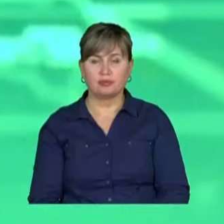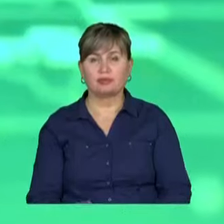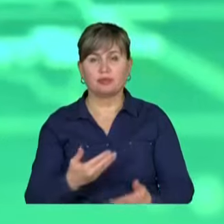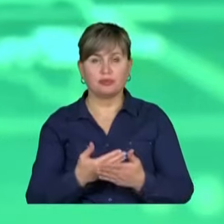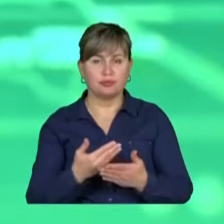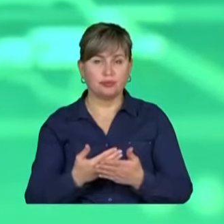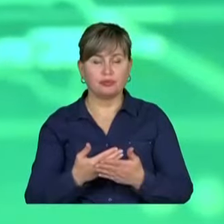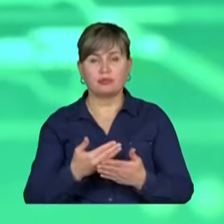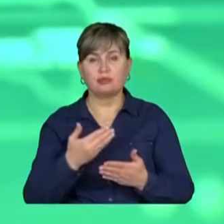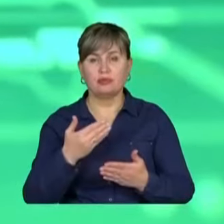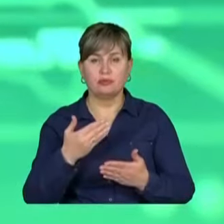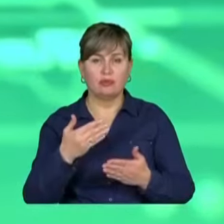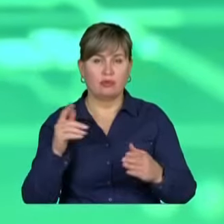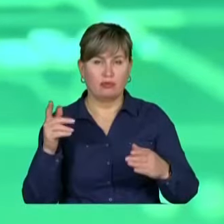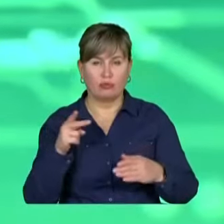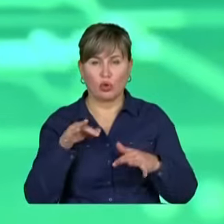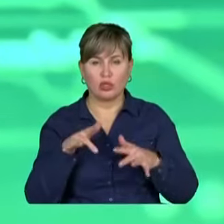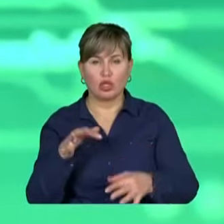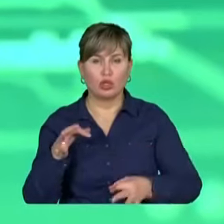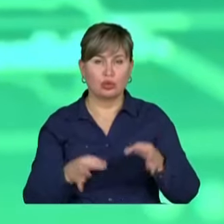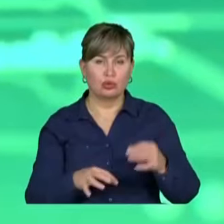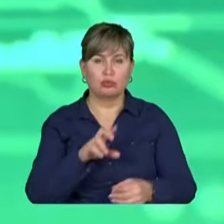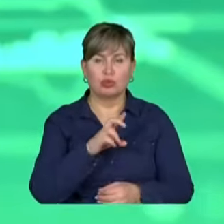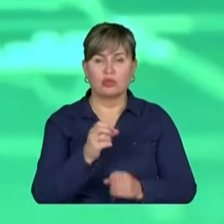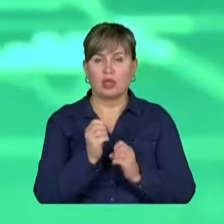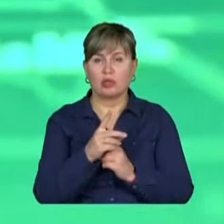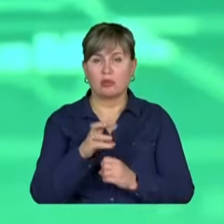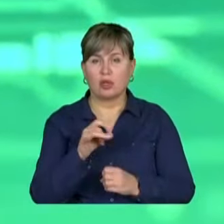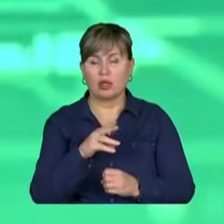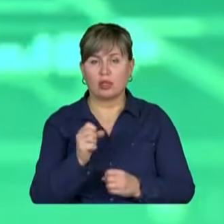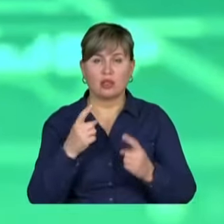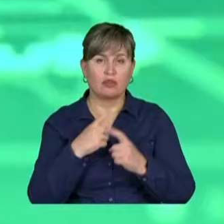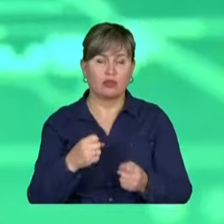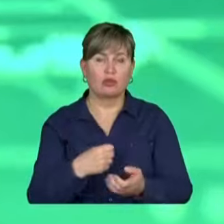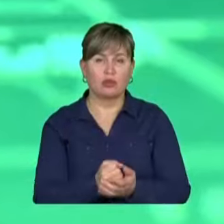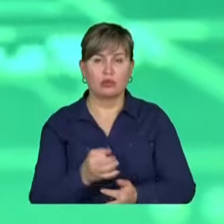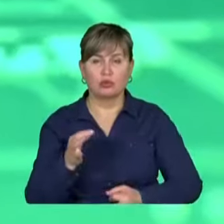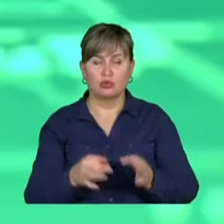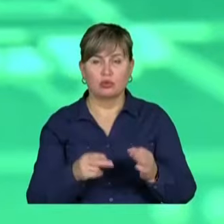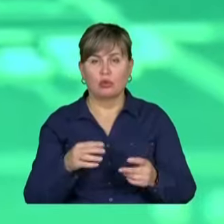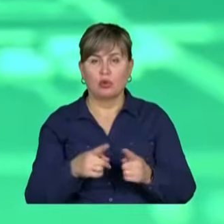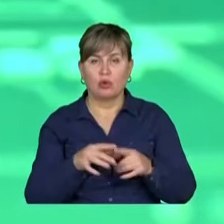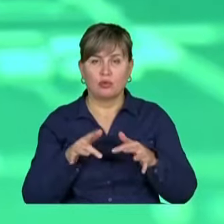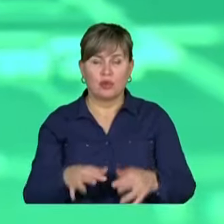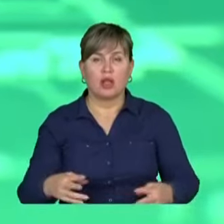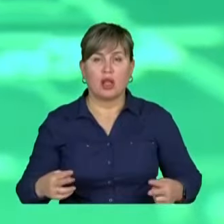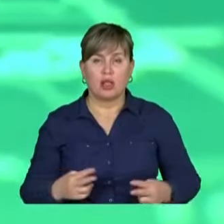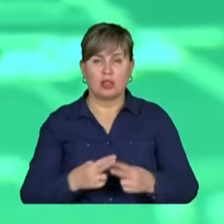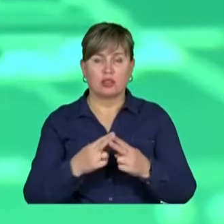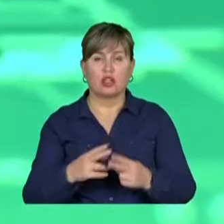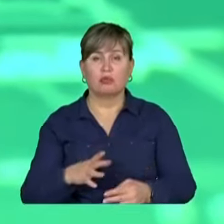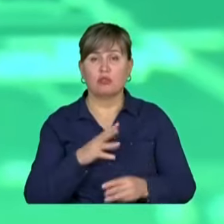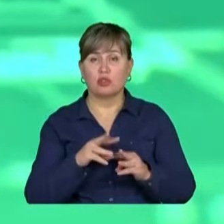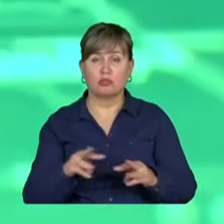Предварительные слушания по делу Куандыка Бишимбаева назначили на 11 марта. Информацию подтвердили в суде по уголовным делам Астаны. Бывшего